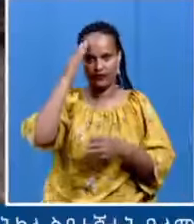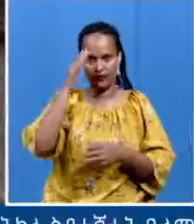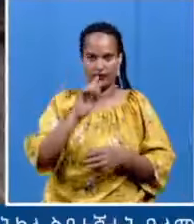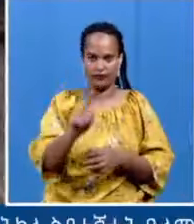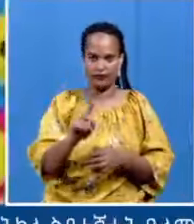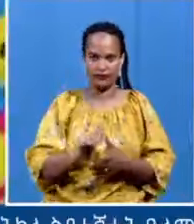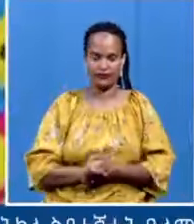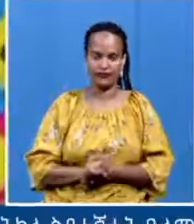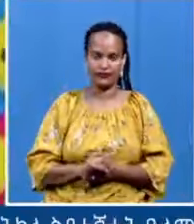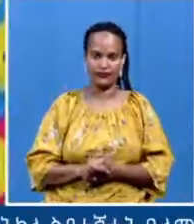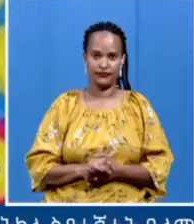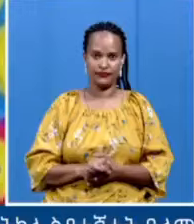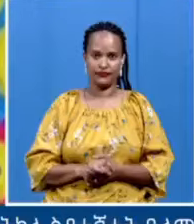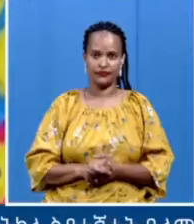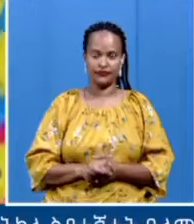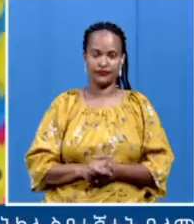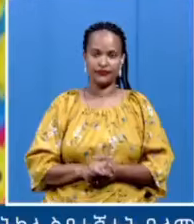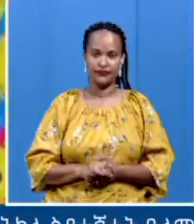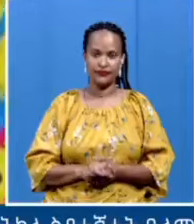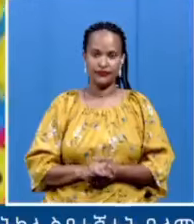እዩ።